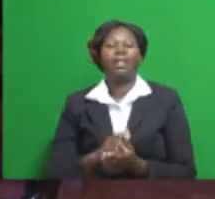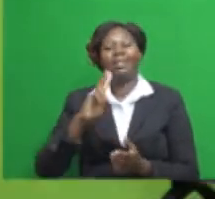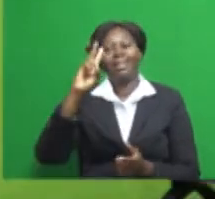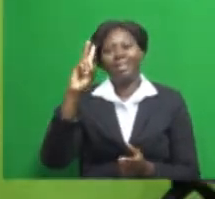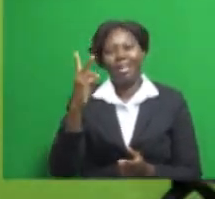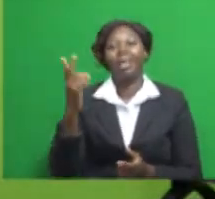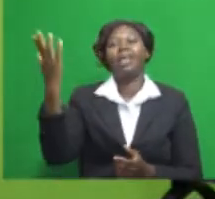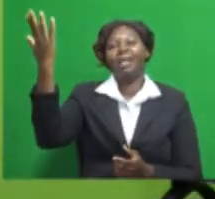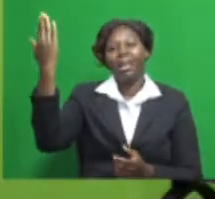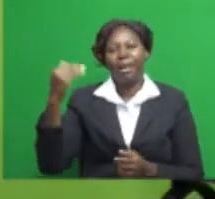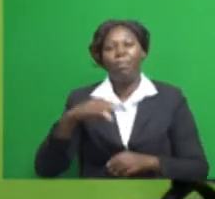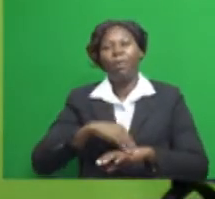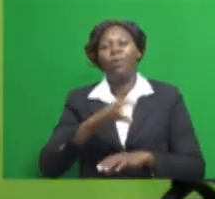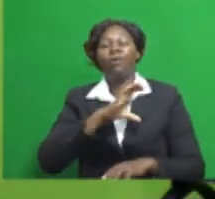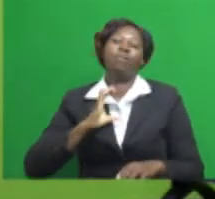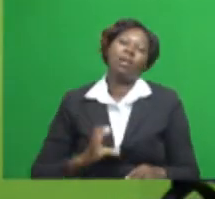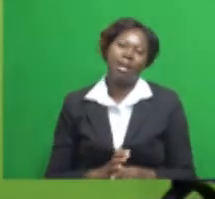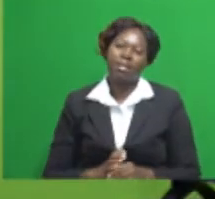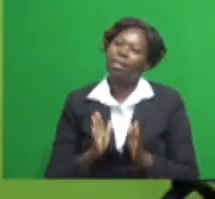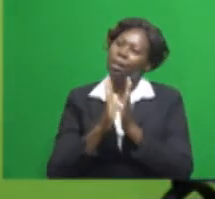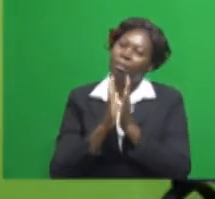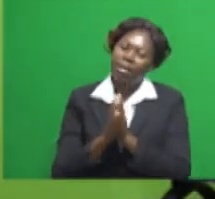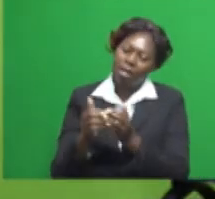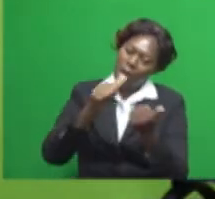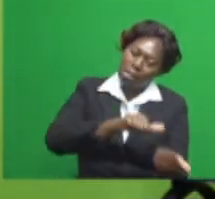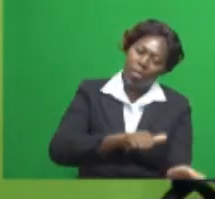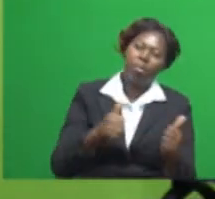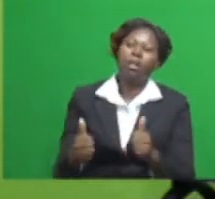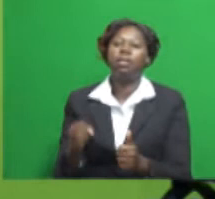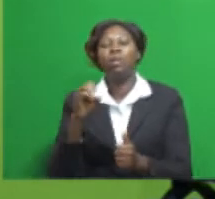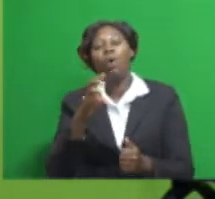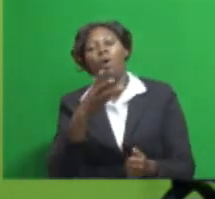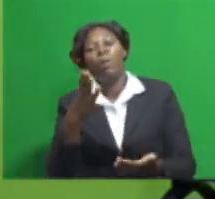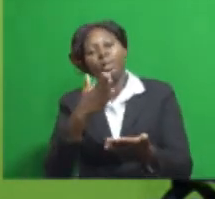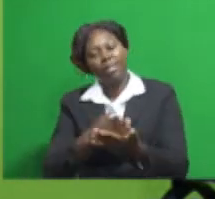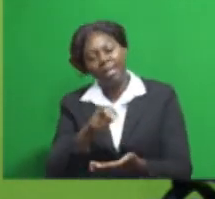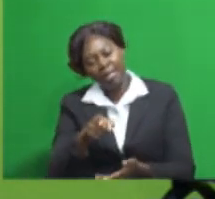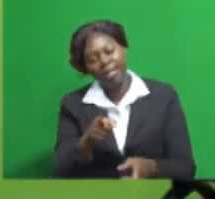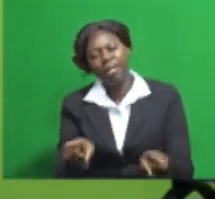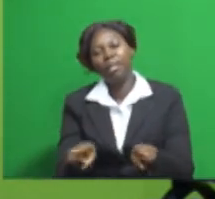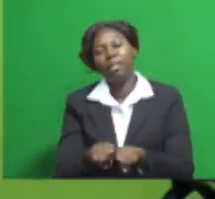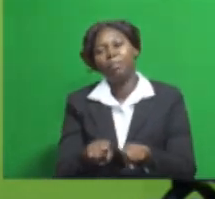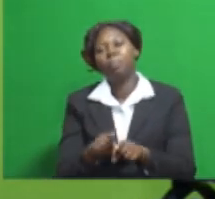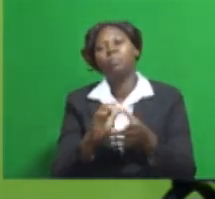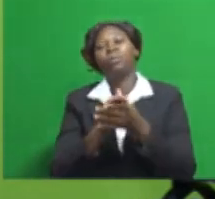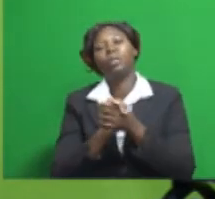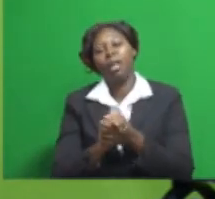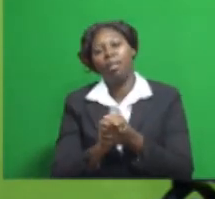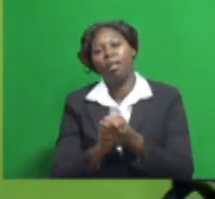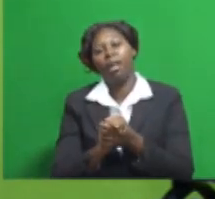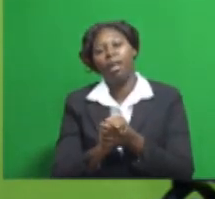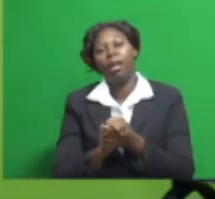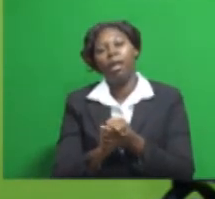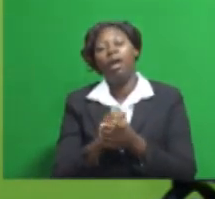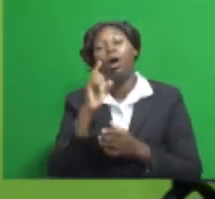coming of Christ vatereri babhatidzwa iti titange rwendo rutesa Mwari anotipa simba rekuati nekutenda